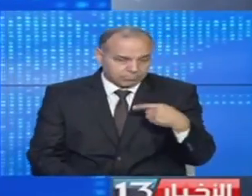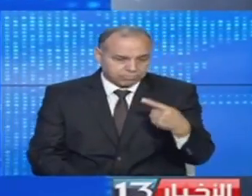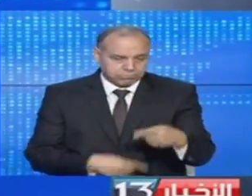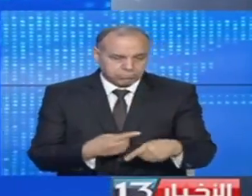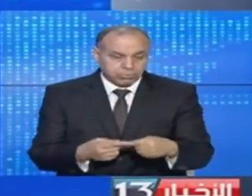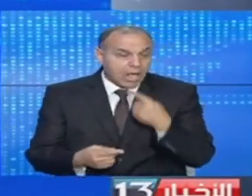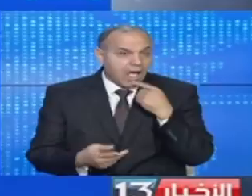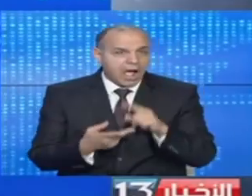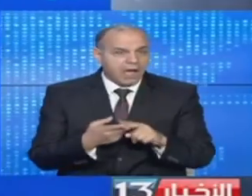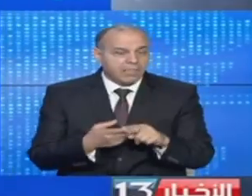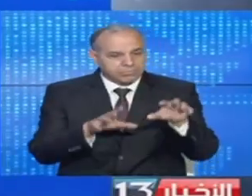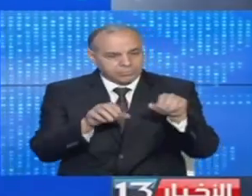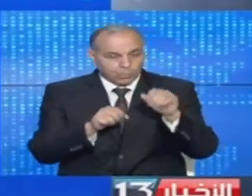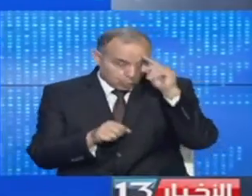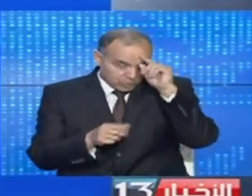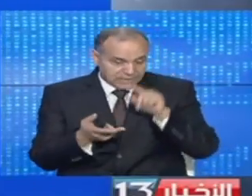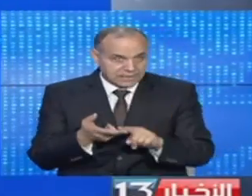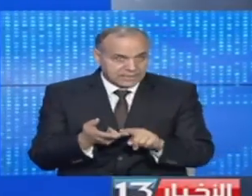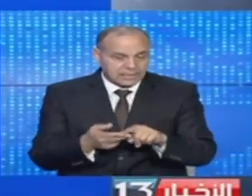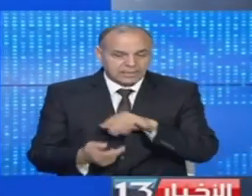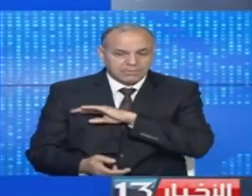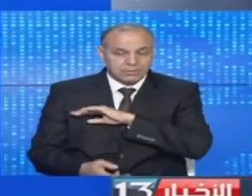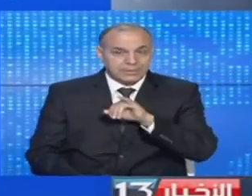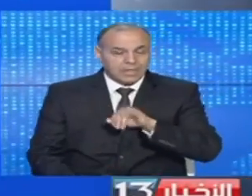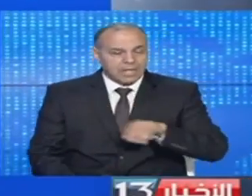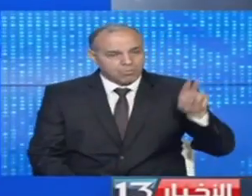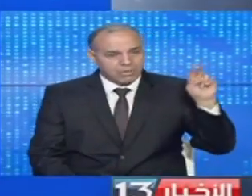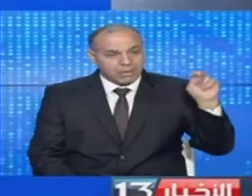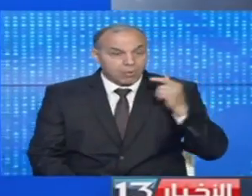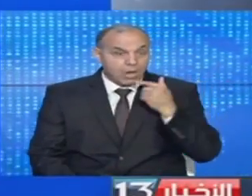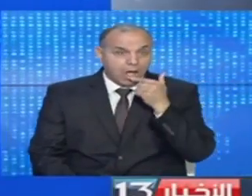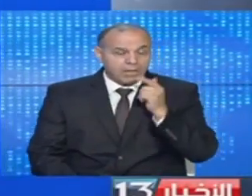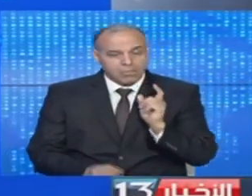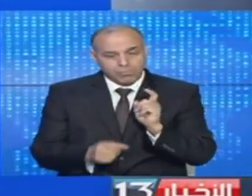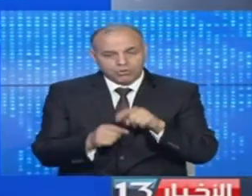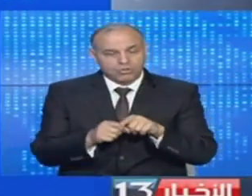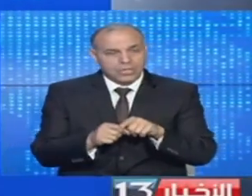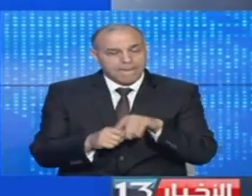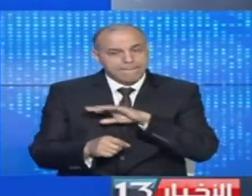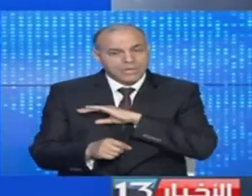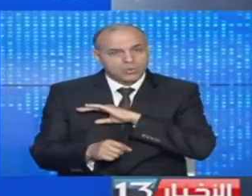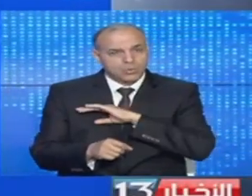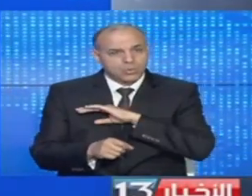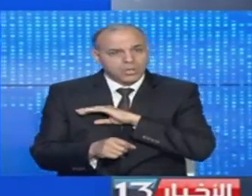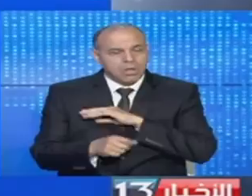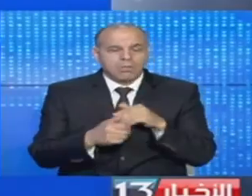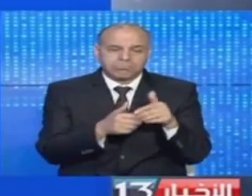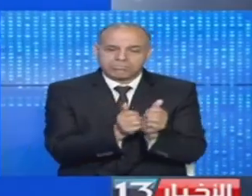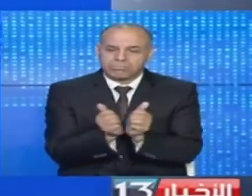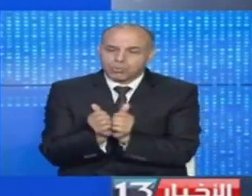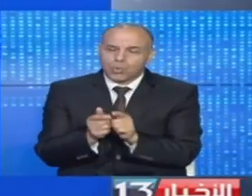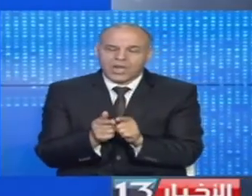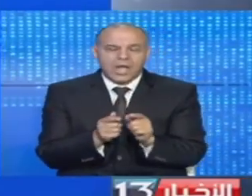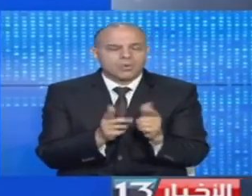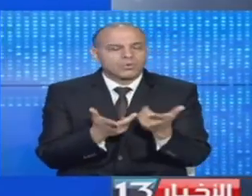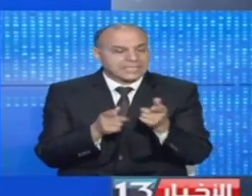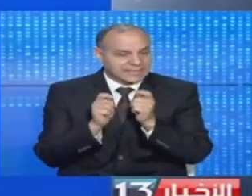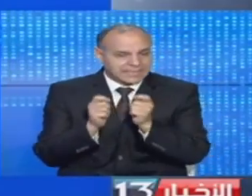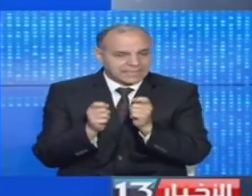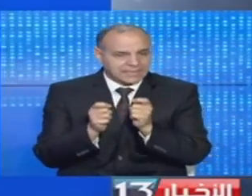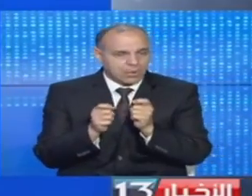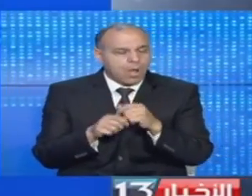التوالي الذي تستضيفه تونس برعايه امميه وبمشاركه ممثلين عن مختلف الفرقاء والاطياف السياسيه